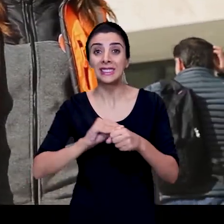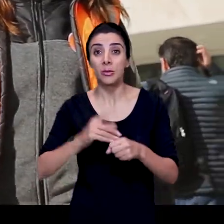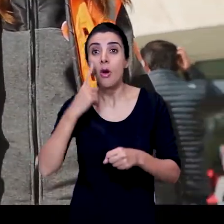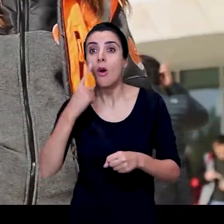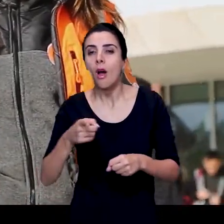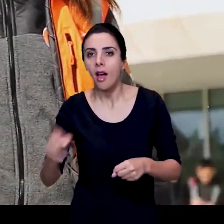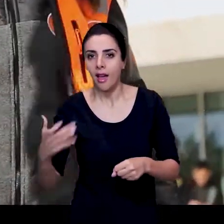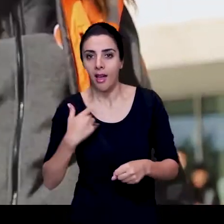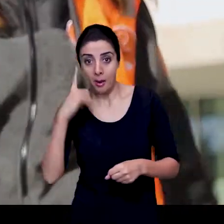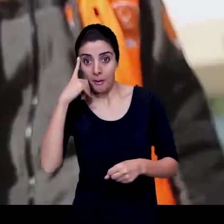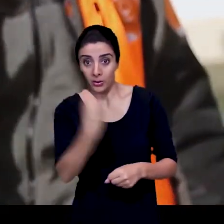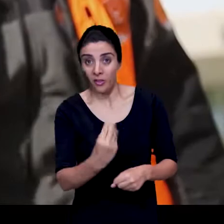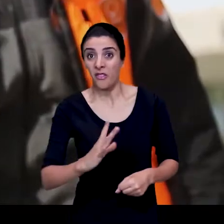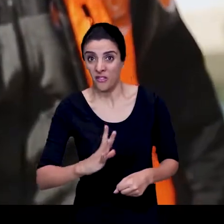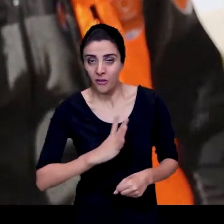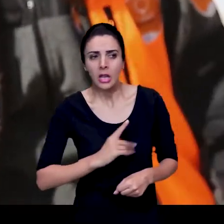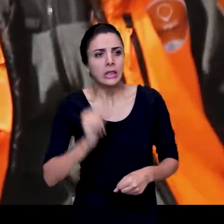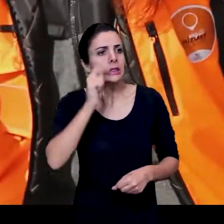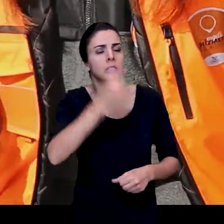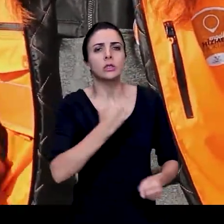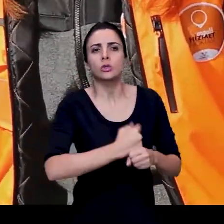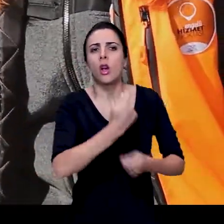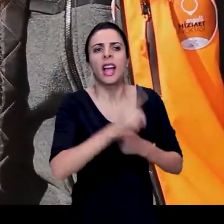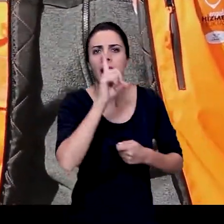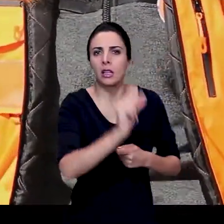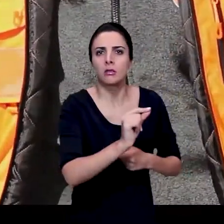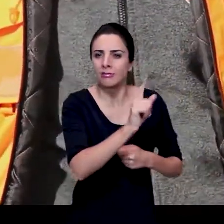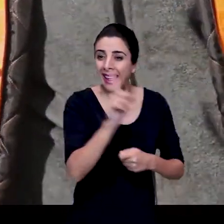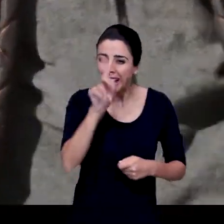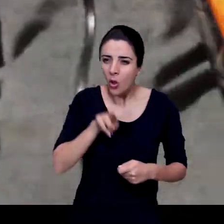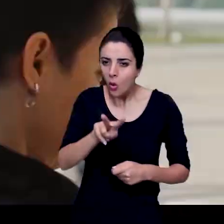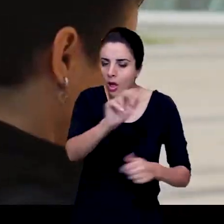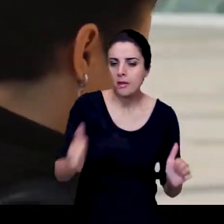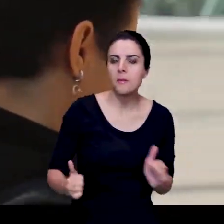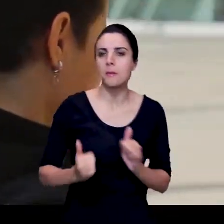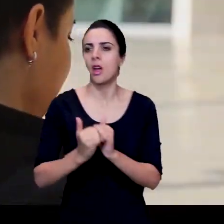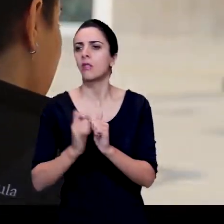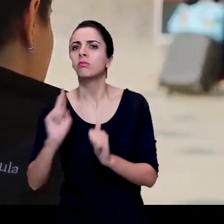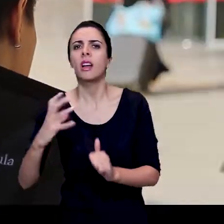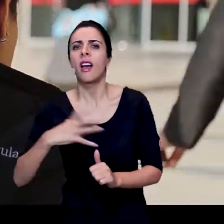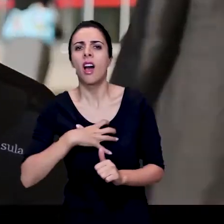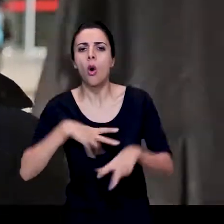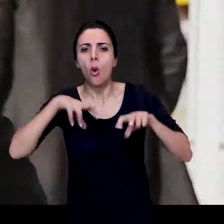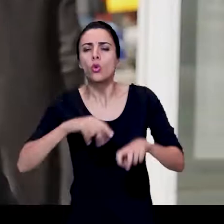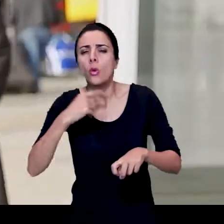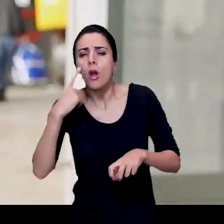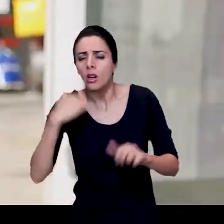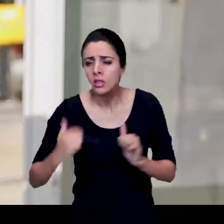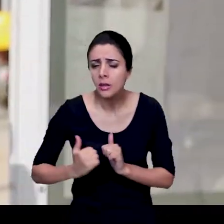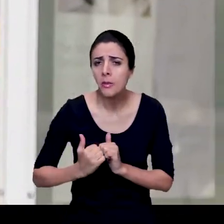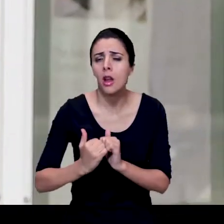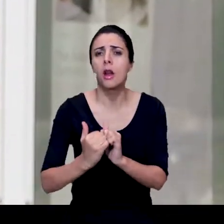Turuncu Masa hizmetinden yararlanan yolcular ilgili personel tarafından gar girişinde karşılanıp seyahat edeceği koltuğa kadar